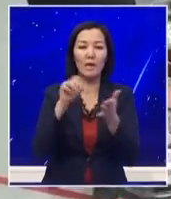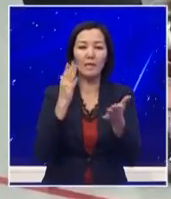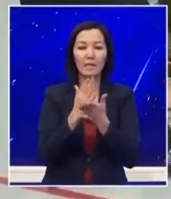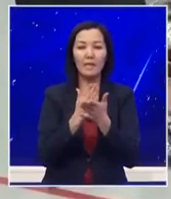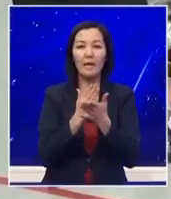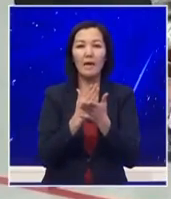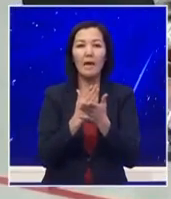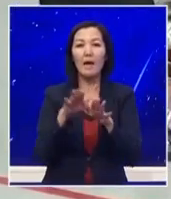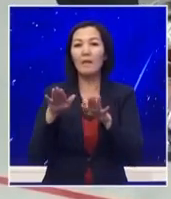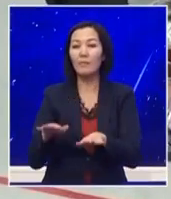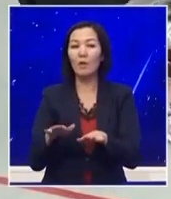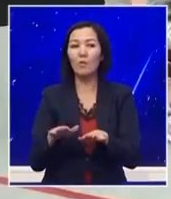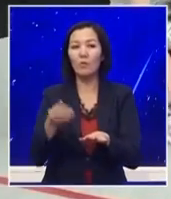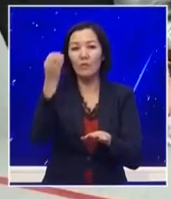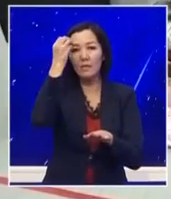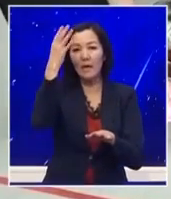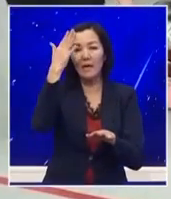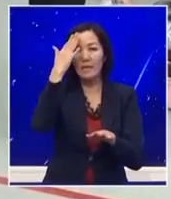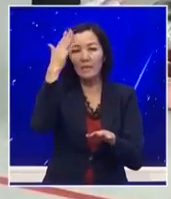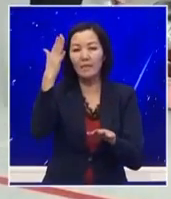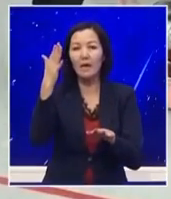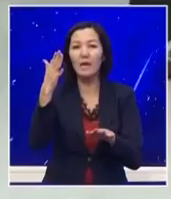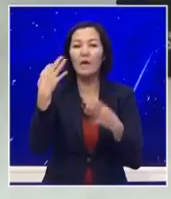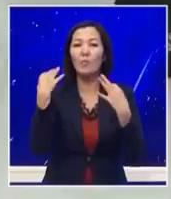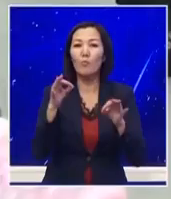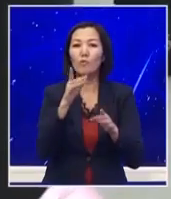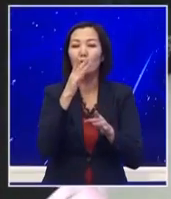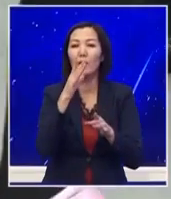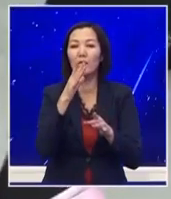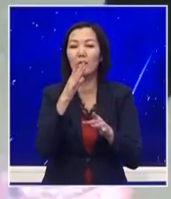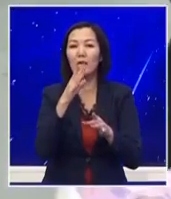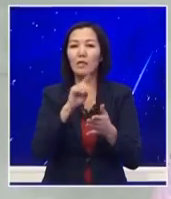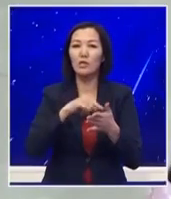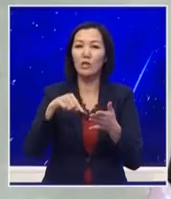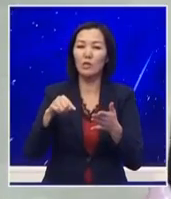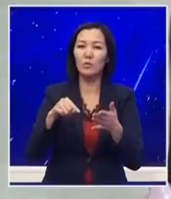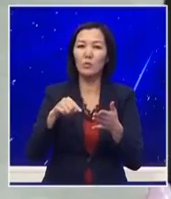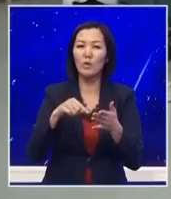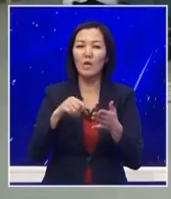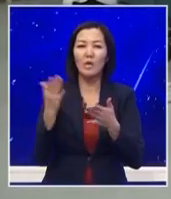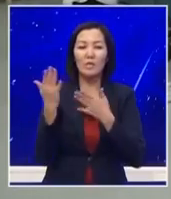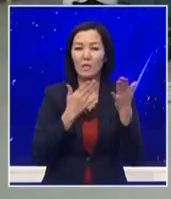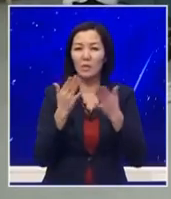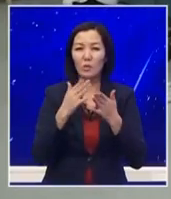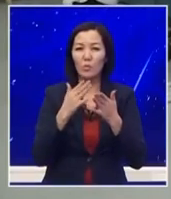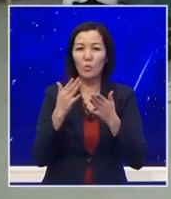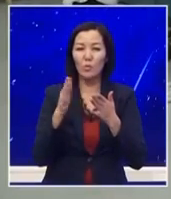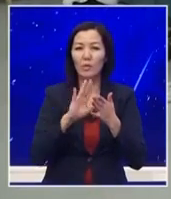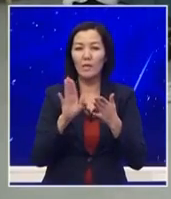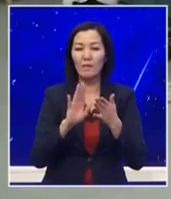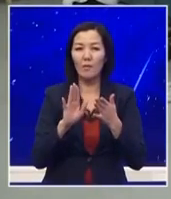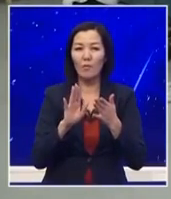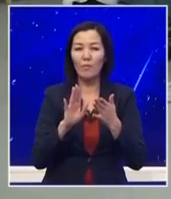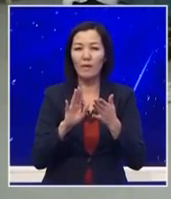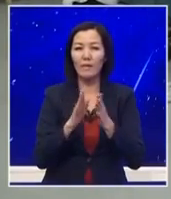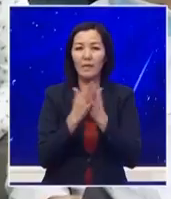Ал мына бұрыш дарындағы шәкірттердің сабақтан тыс уақытта асығатын орны. Жазу сызудан жалыққан балалар осында келіп шүйіркелесіп